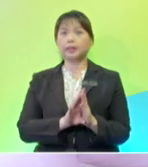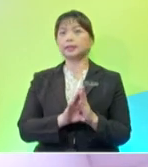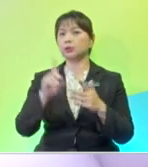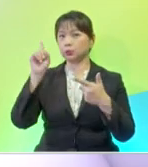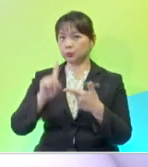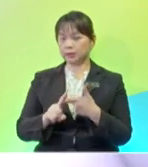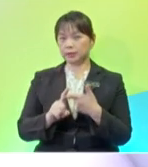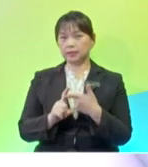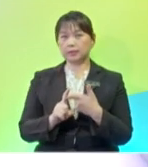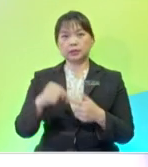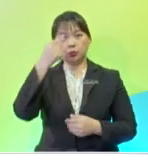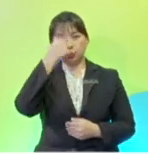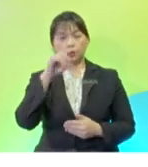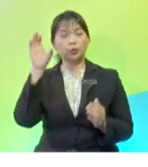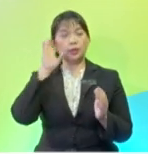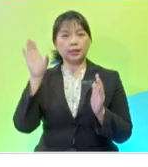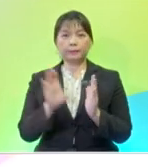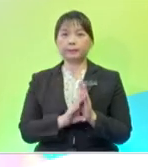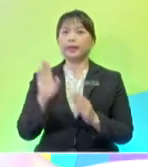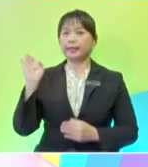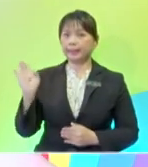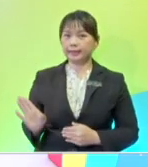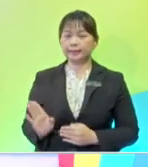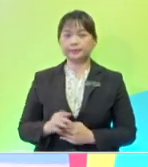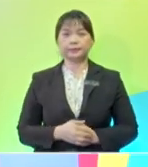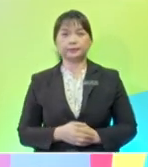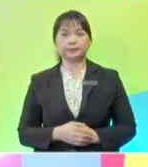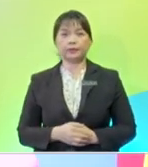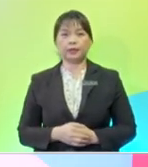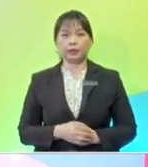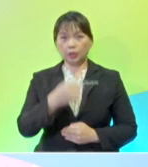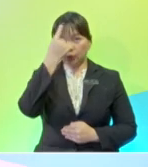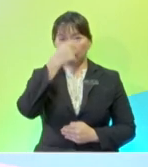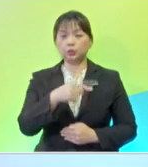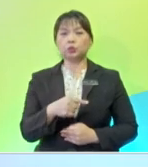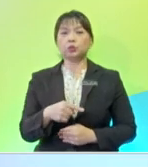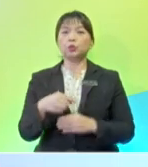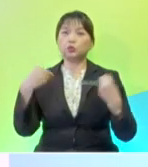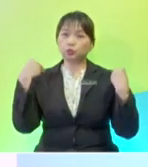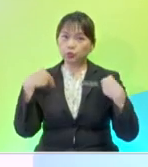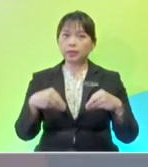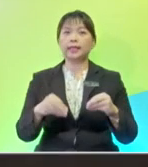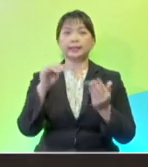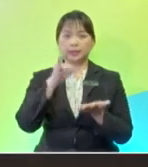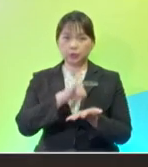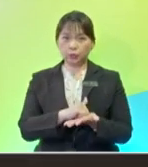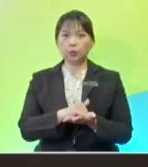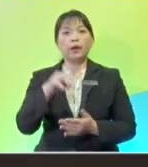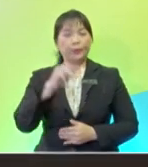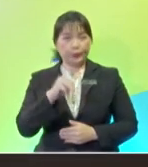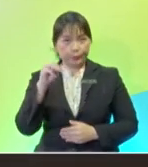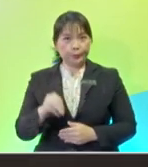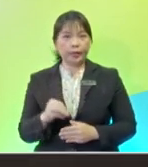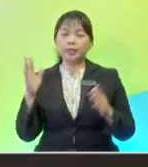Oke untuk gambar kedua nih oke untuk hari jualan tersebut murid-murid digalakkan